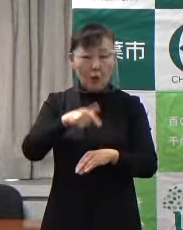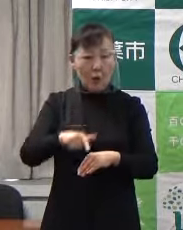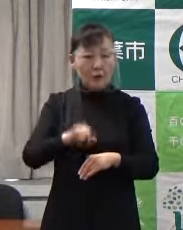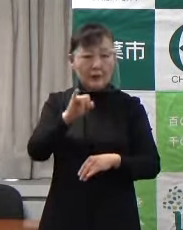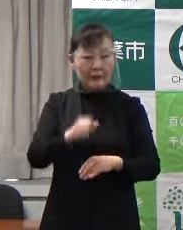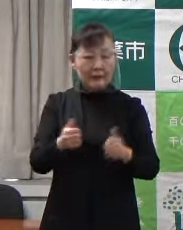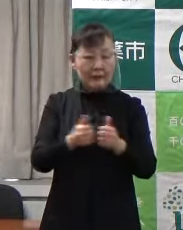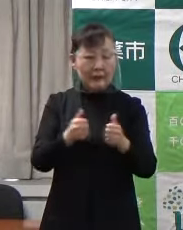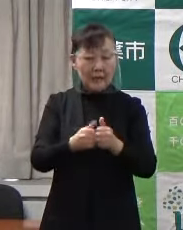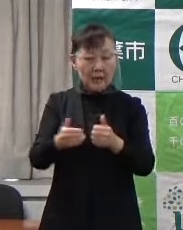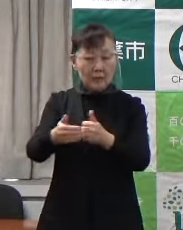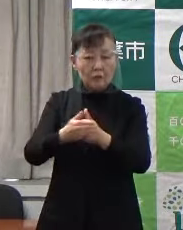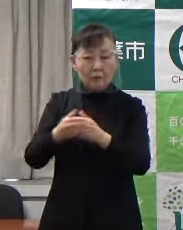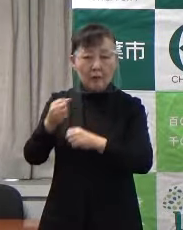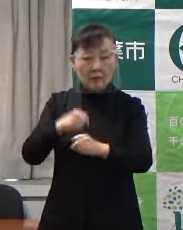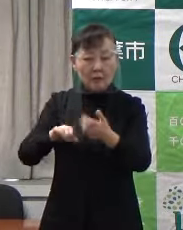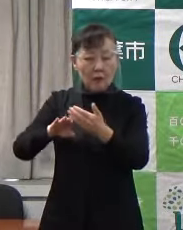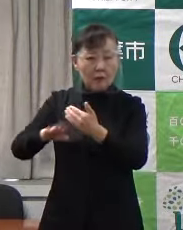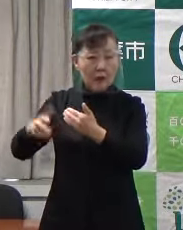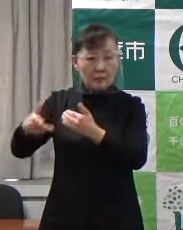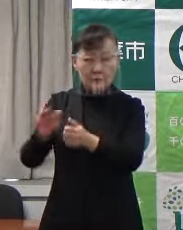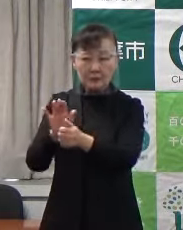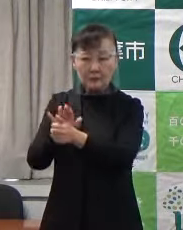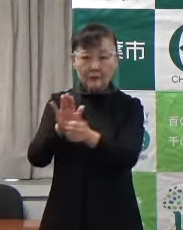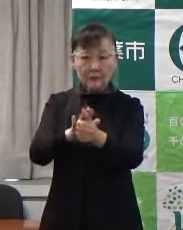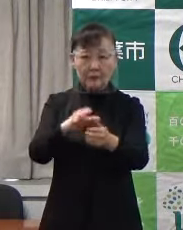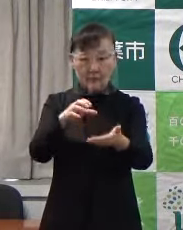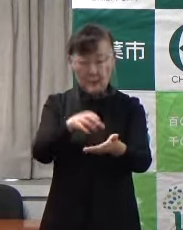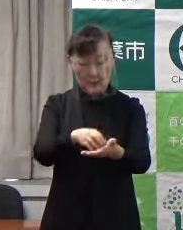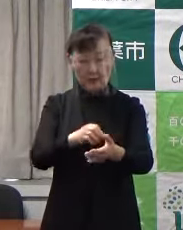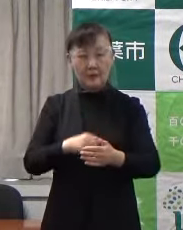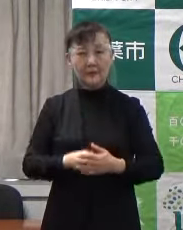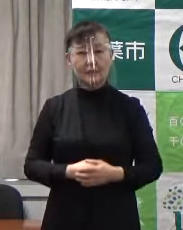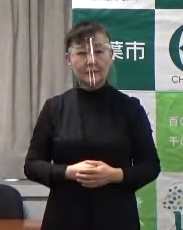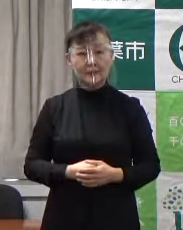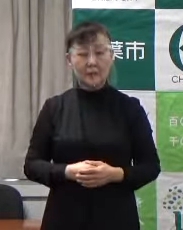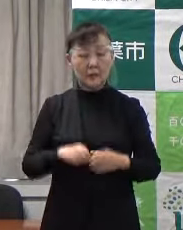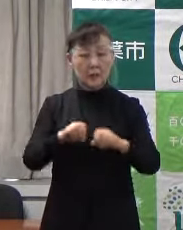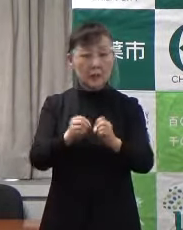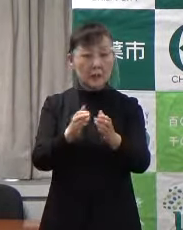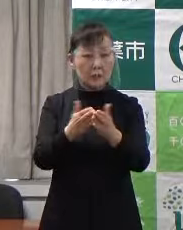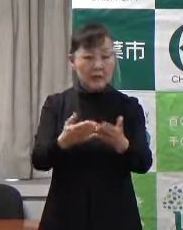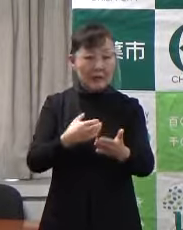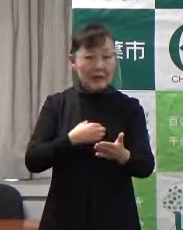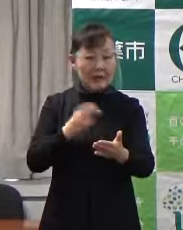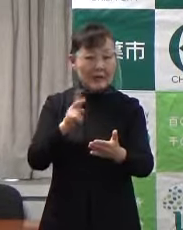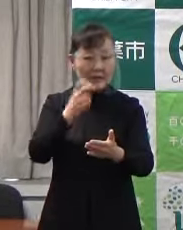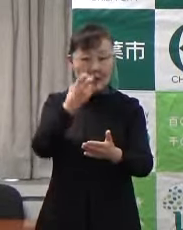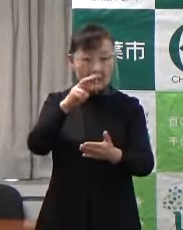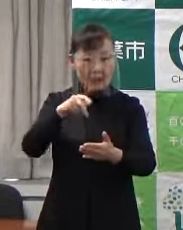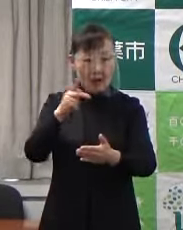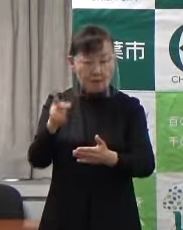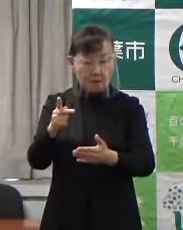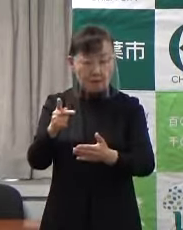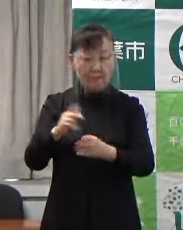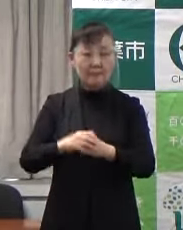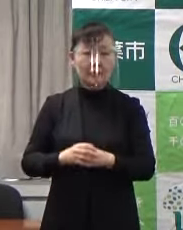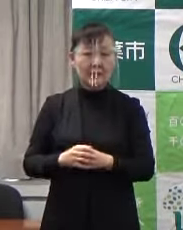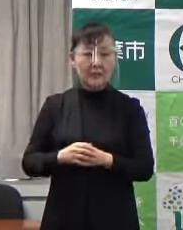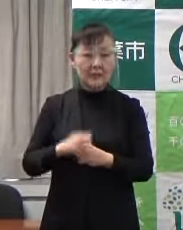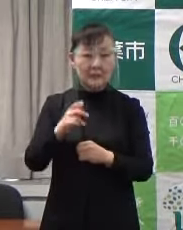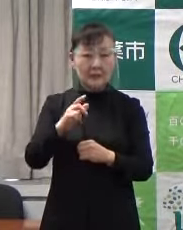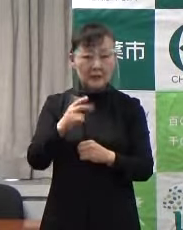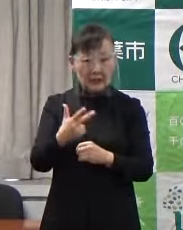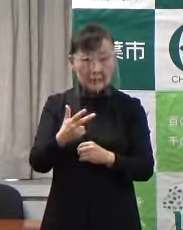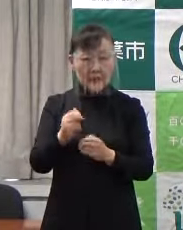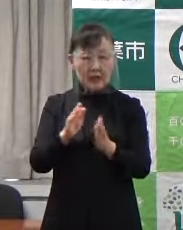会議や救助活動、他の機関や市による支援などを掲載をしております。この記録誌は危機管理課、市政情報室、市図